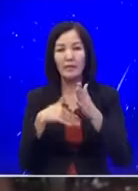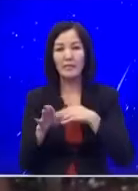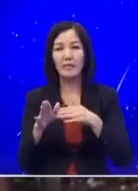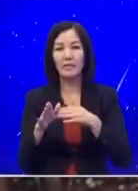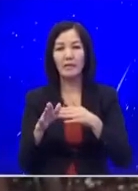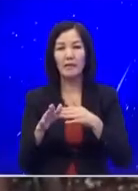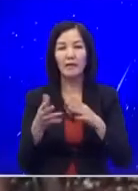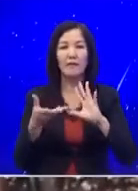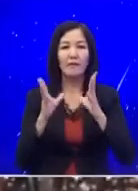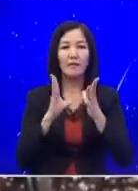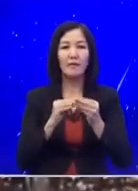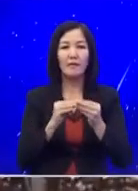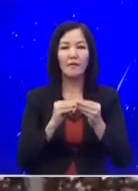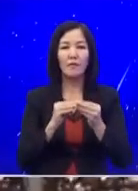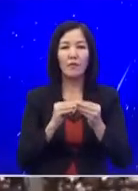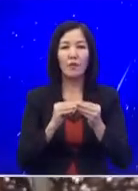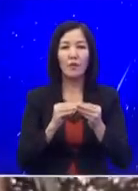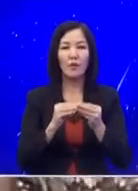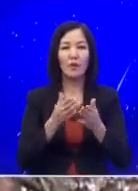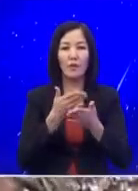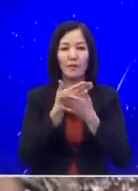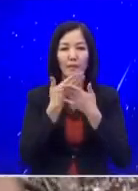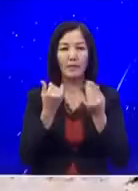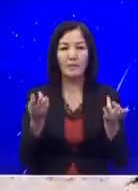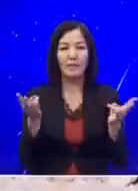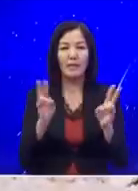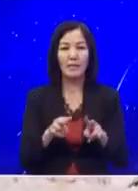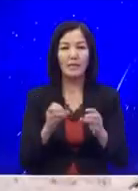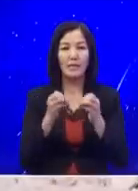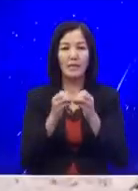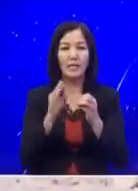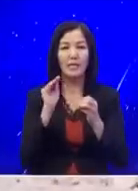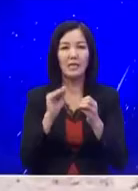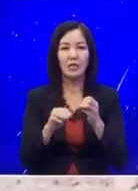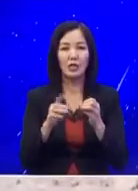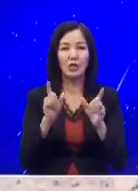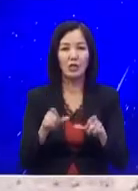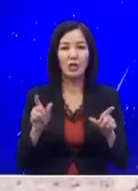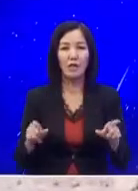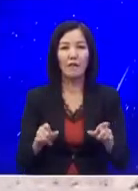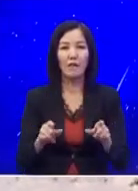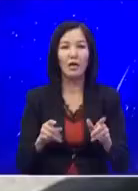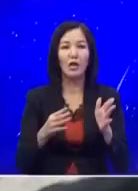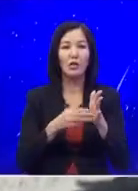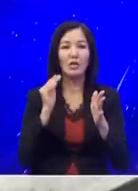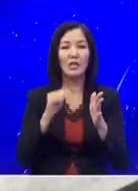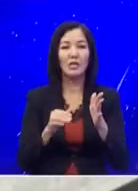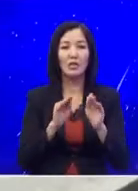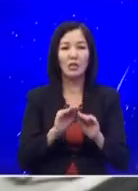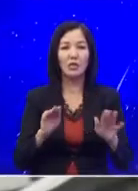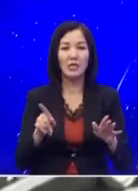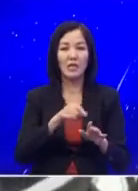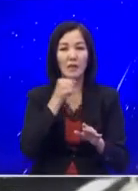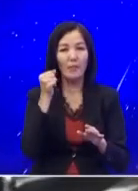комплекса. Всего без крова и пропитания остались почти 13 тысяч человек. 4 тысячи из них – дети и подростки. Греческие